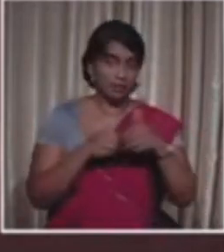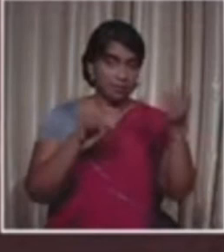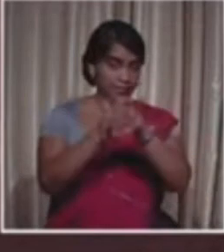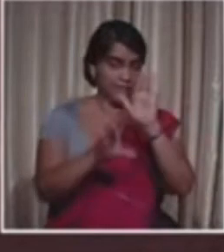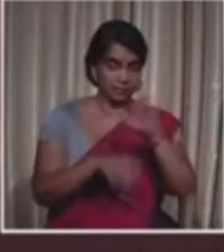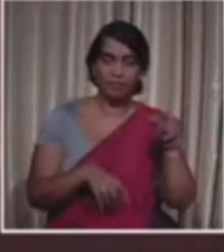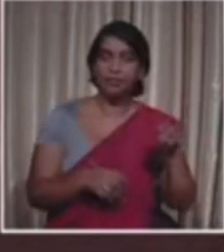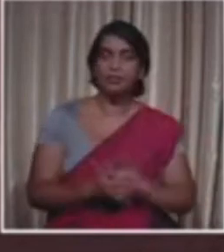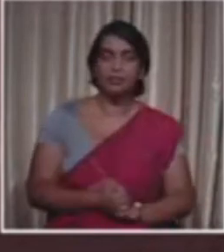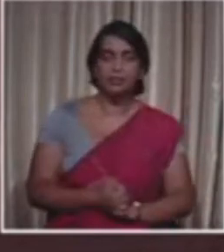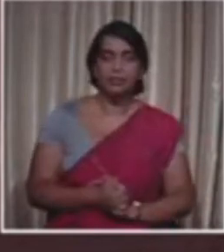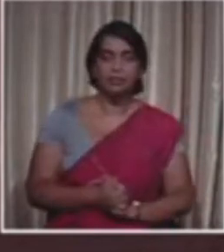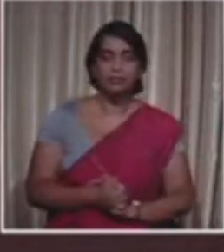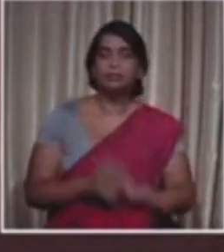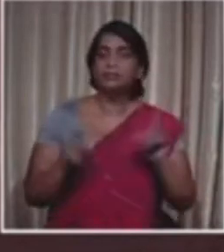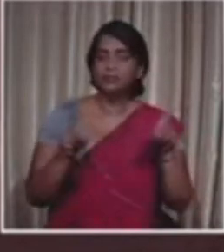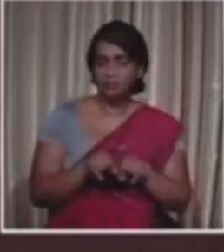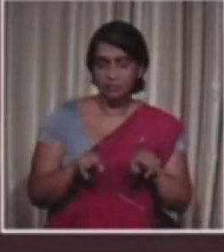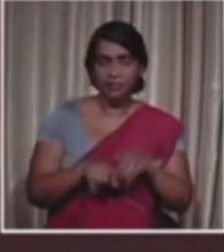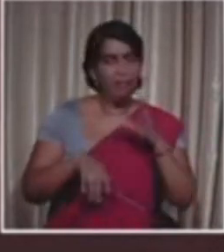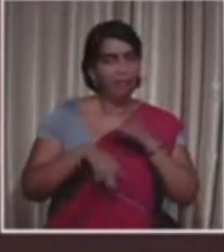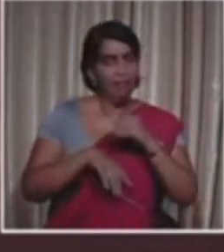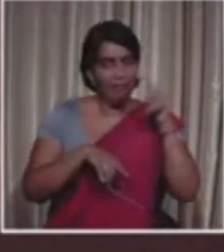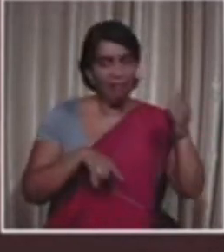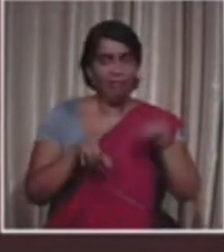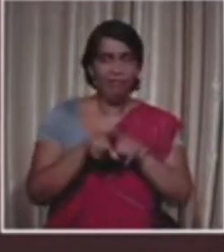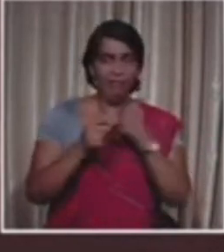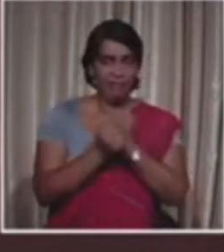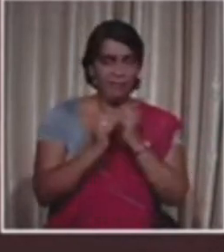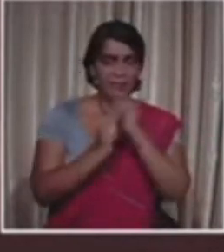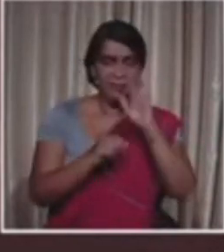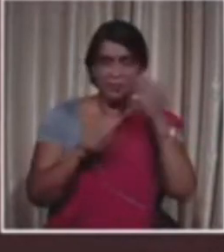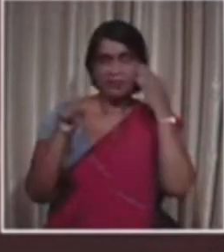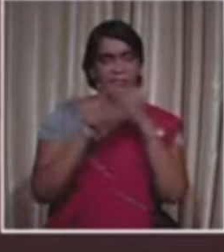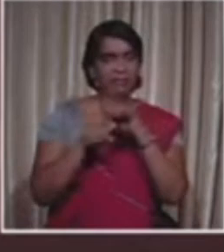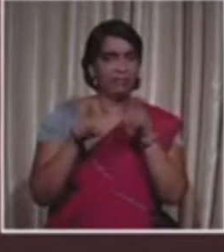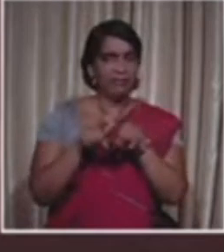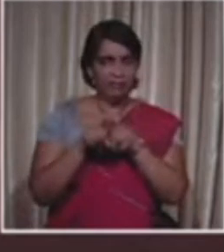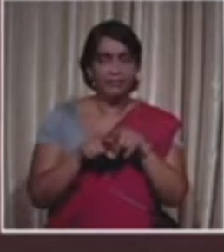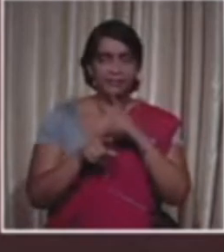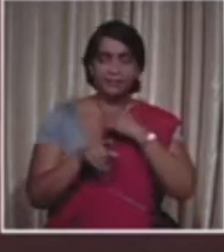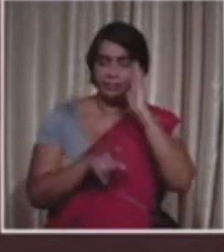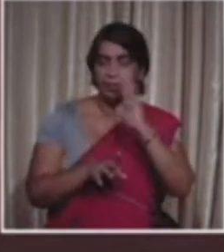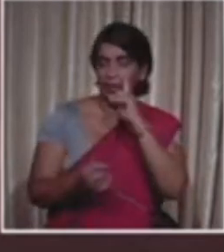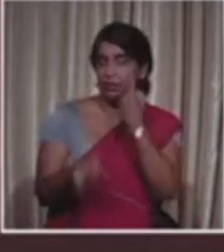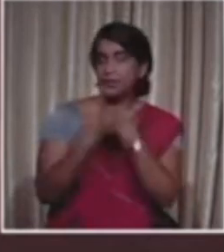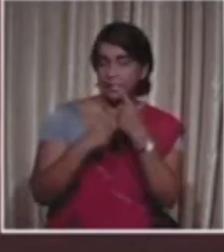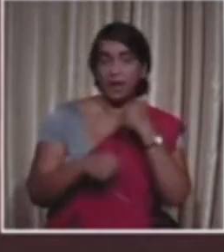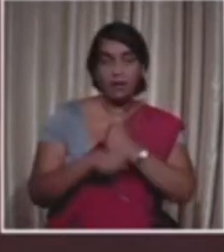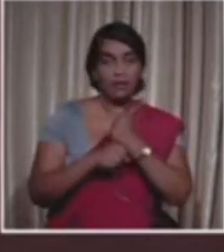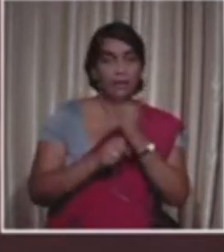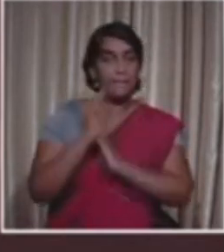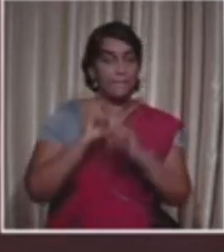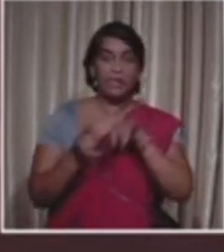කරලා තියෙනවා. ඒ වගේම රම්මුක්කනදී පොලිසිය කටයුතු කර ඇති ආකාරය පිළිබඳව ස්වාබැලීම සඳහා රාජ්‍ය